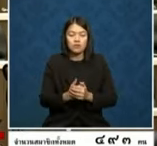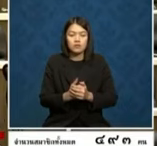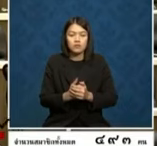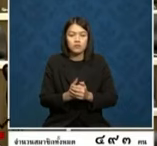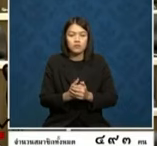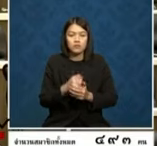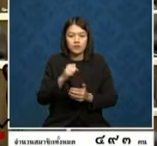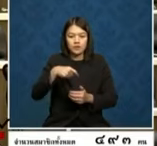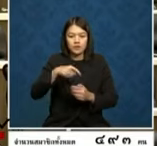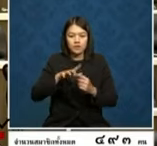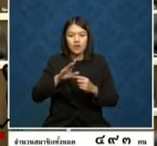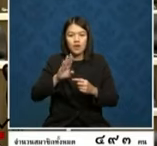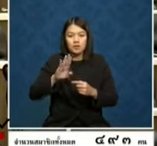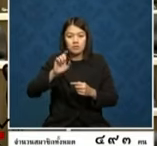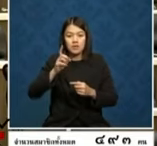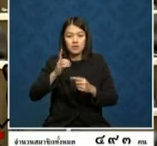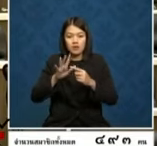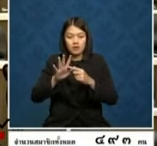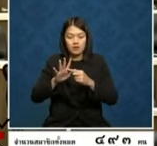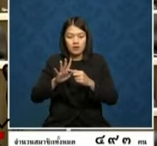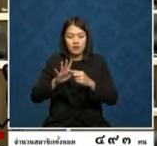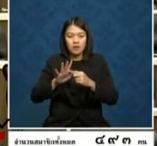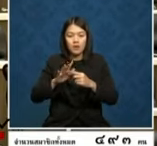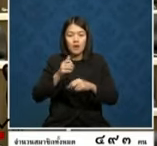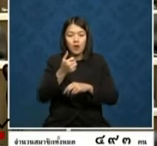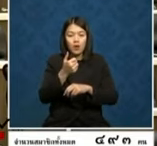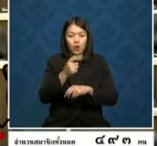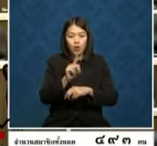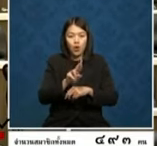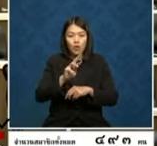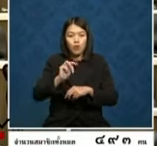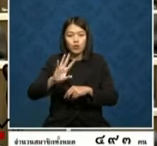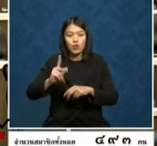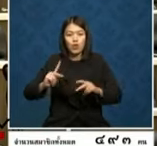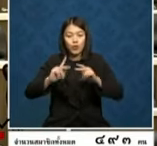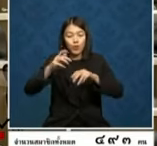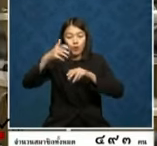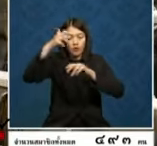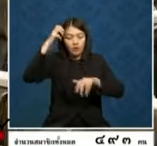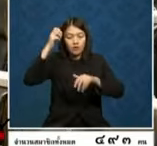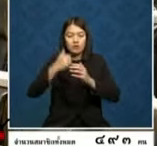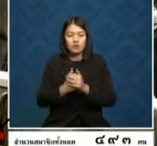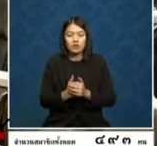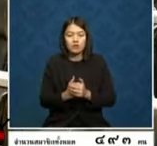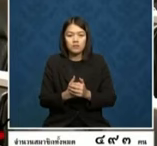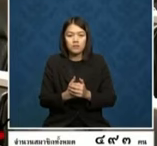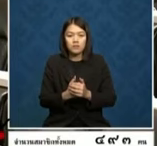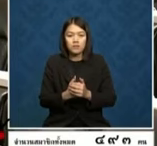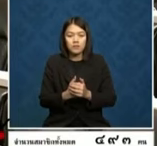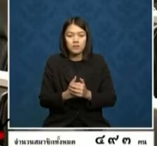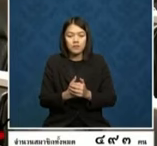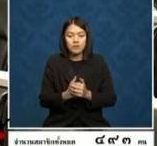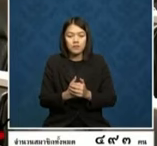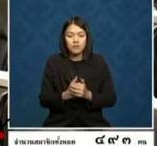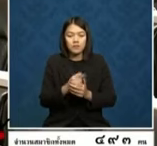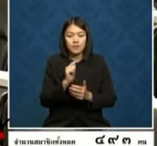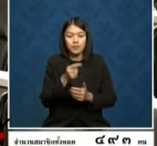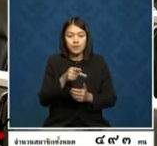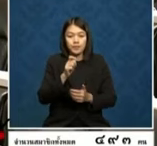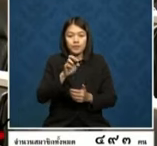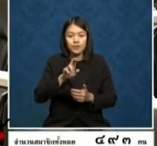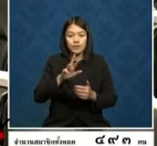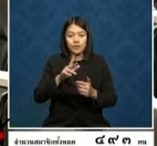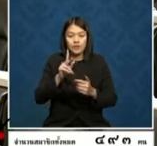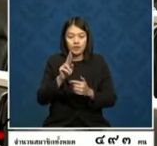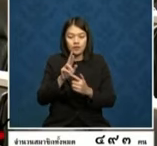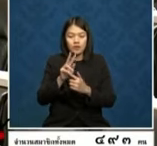บีาไทยเศษเป็นรัฐมนตรีช่วยว่าการกระทรวงมหาดไทยนางสาวธีรรัตน์สำเร็จวานิชเป็น